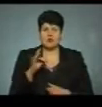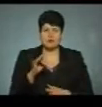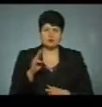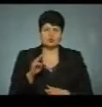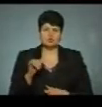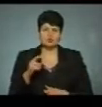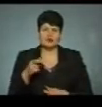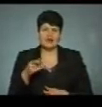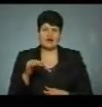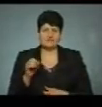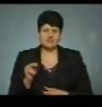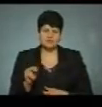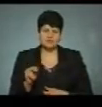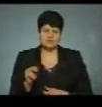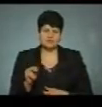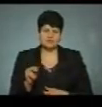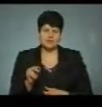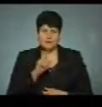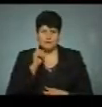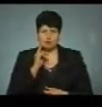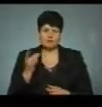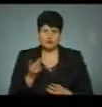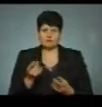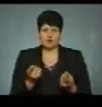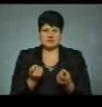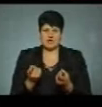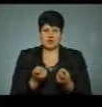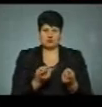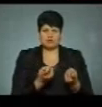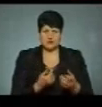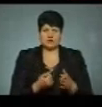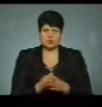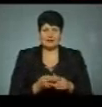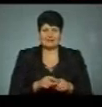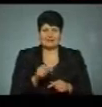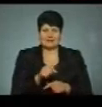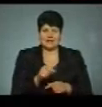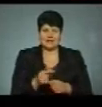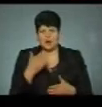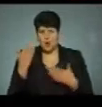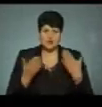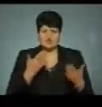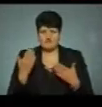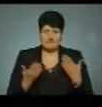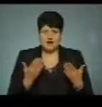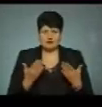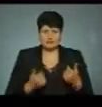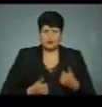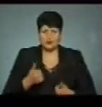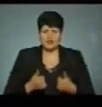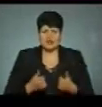Шухевич. Ось, і треба і молодь потрібно залучати зараз до таких розваг, таких